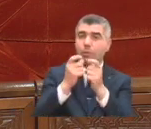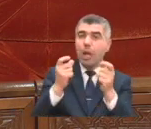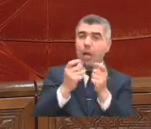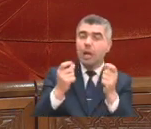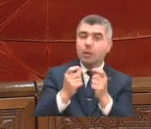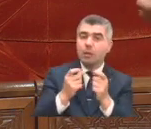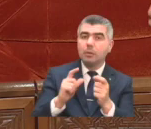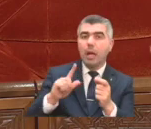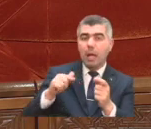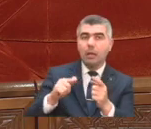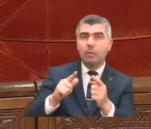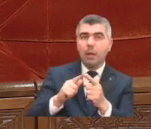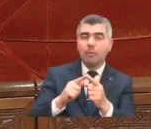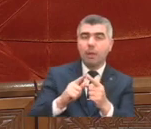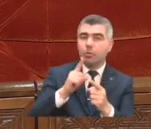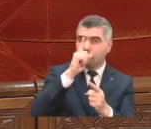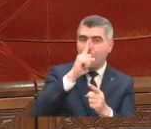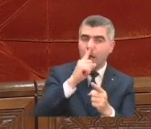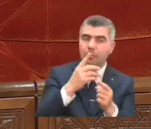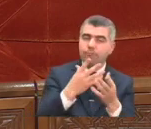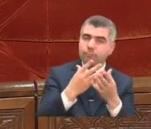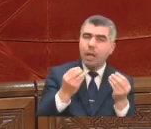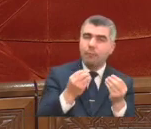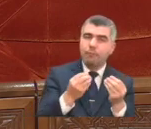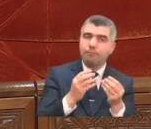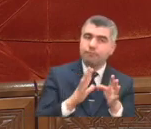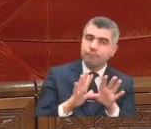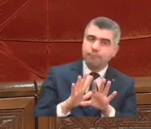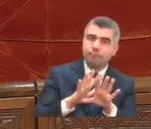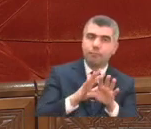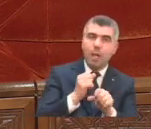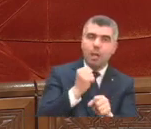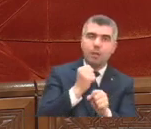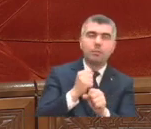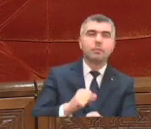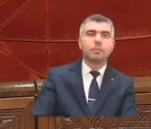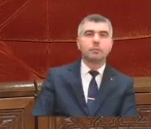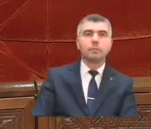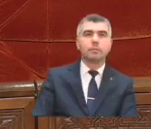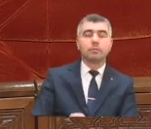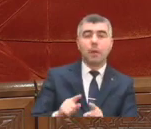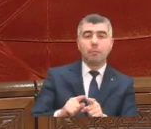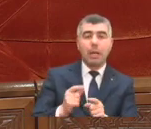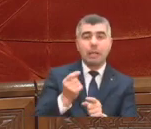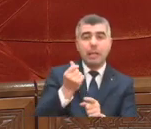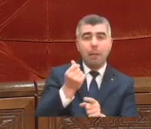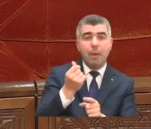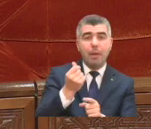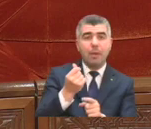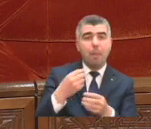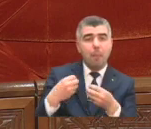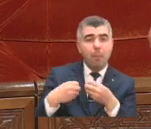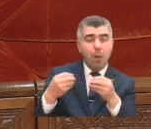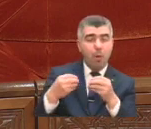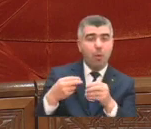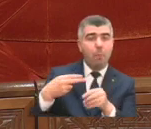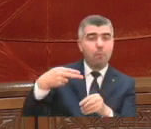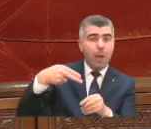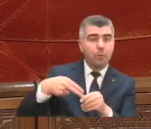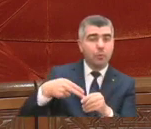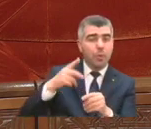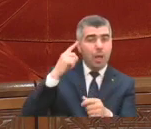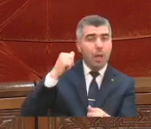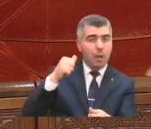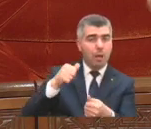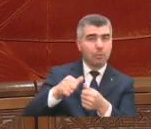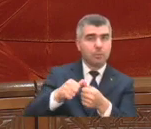القطاع الخاص اللي غادي يكثروا من المنافسه في هذا القطاع. ولكن فيما يخص اسعار المحروقات بالضبط، غادي نذكركم بواحد